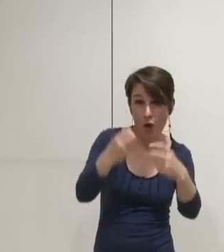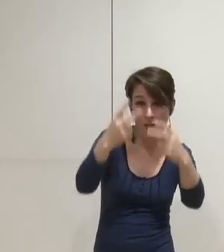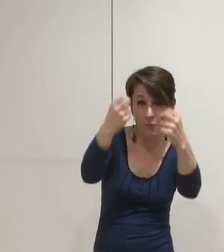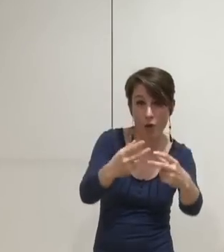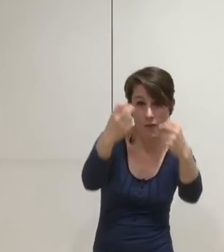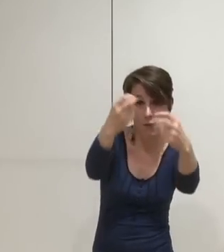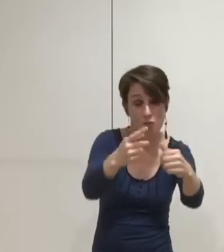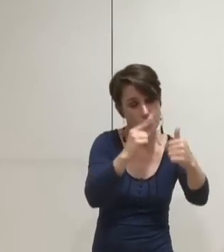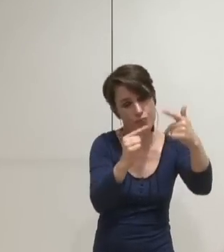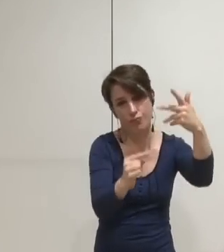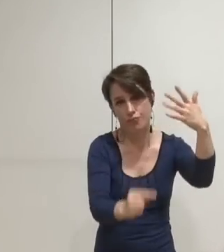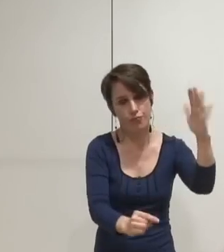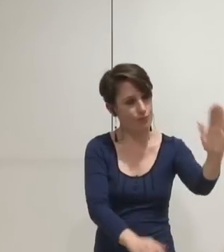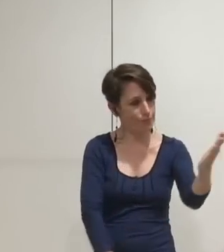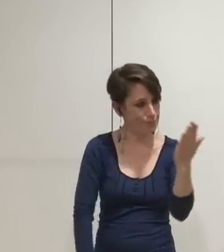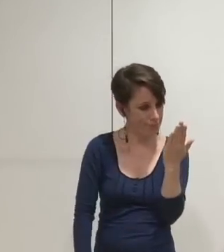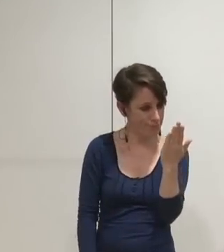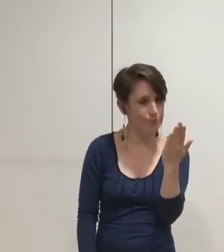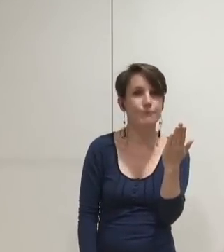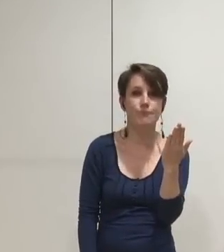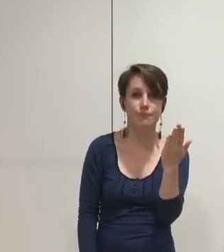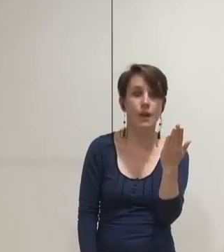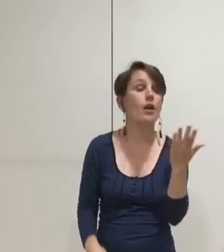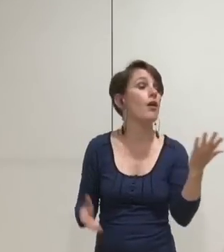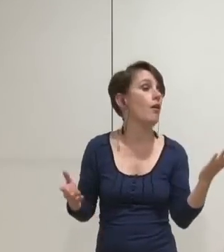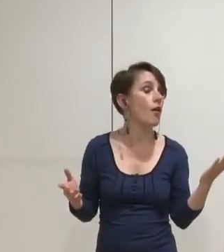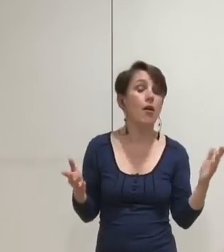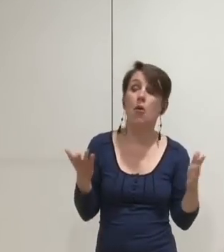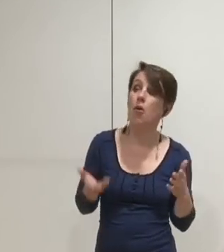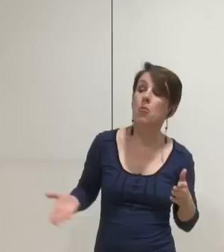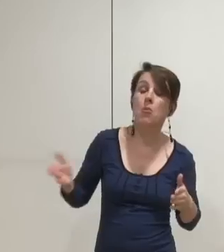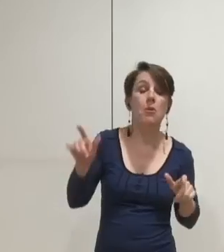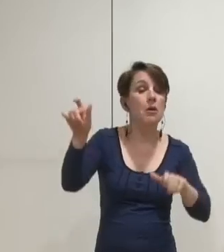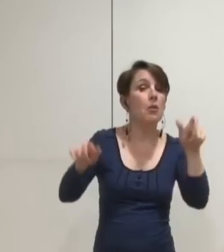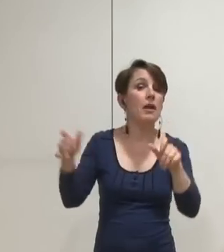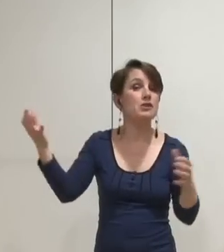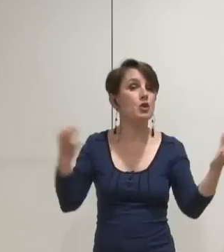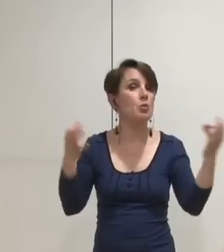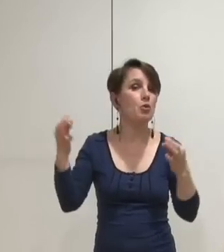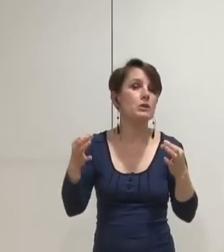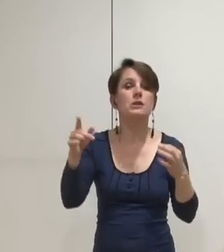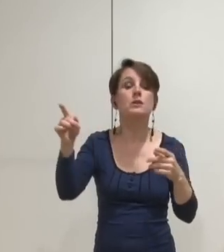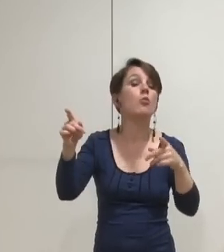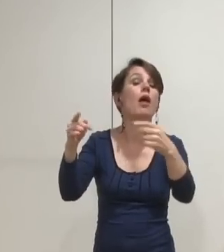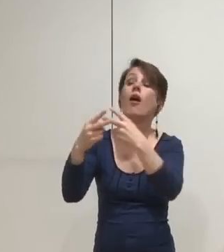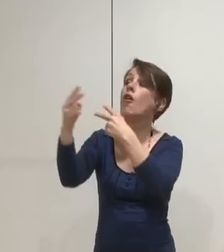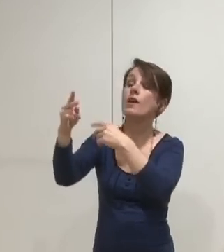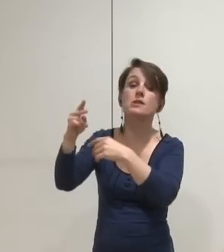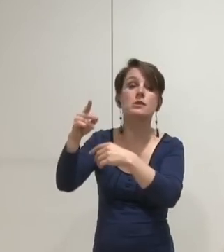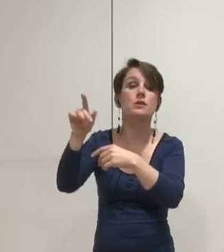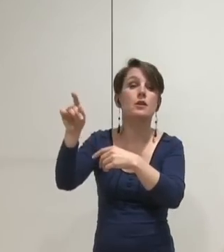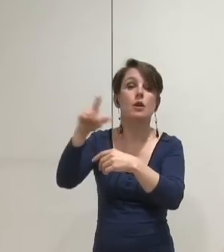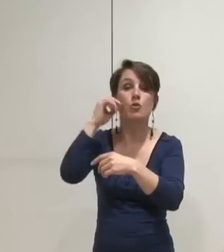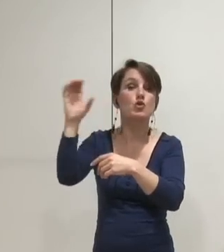proposer alors j'entends ici et là que la stratégie c'est science et montagne la belle affaire ça fait 20 ans que c'est